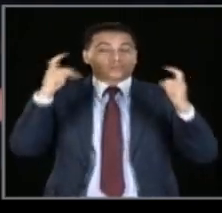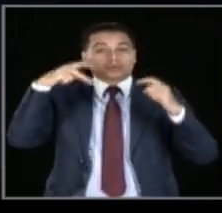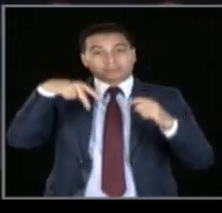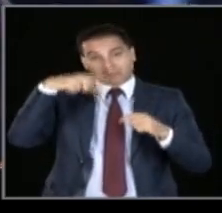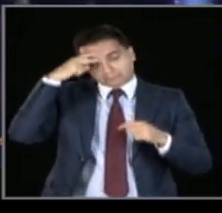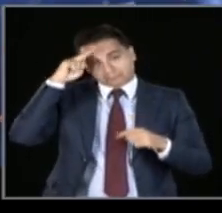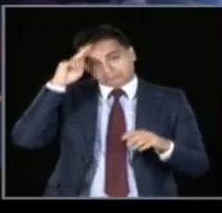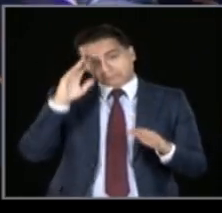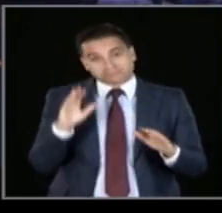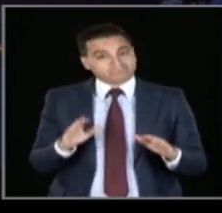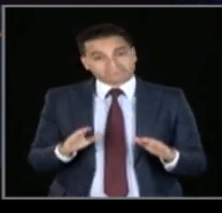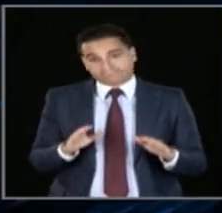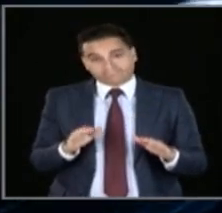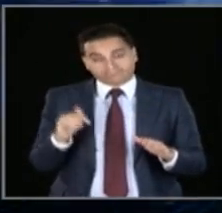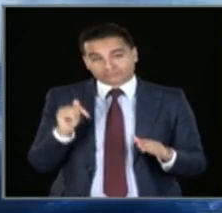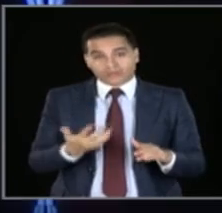الثمانيه